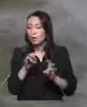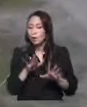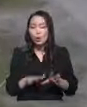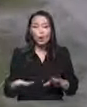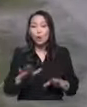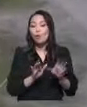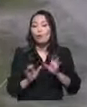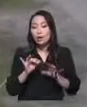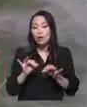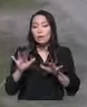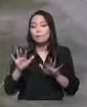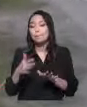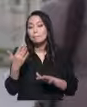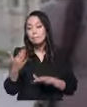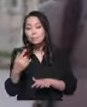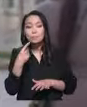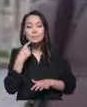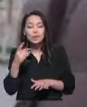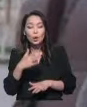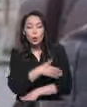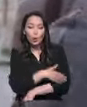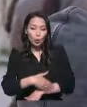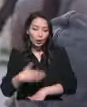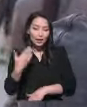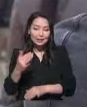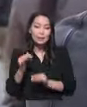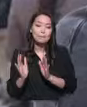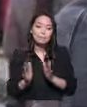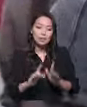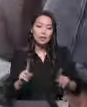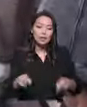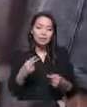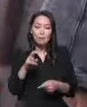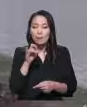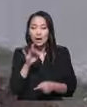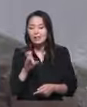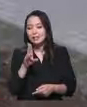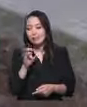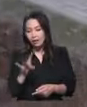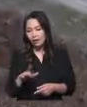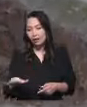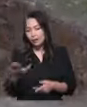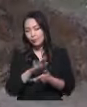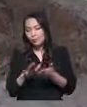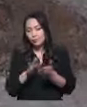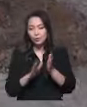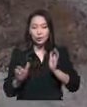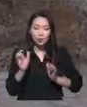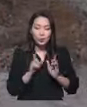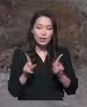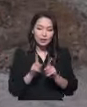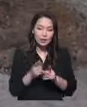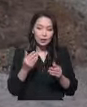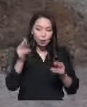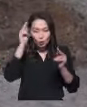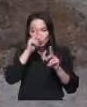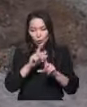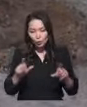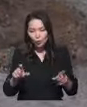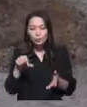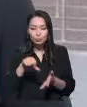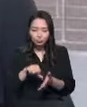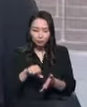и на расположенных неподалеку улицах, а также навели порядок в скверах и парках. Как отмечает ректор университета, в подобных мероприятиях учебное заведение участвует